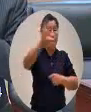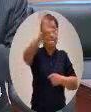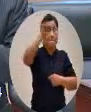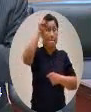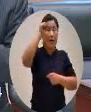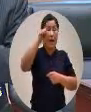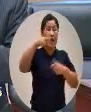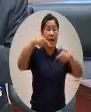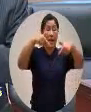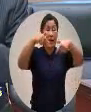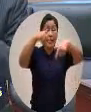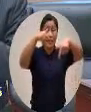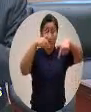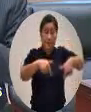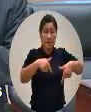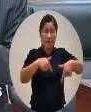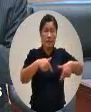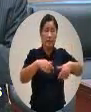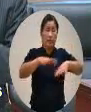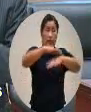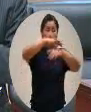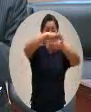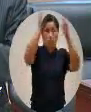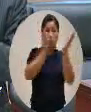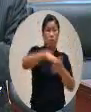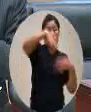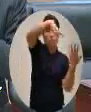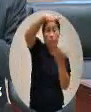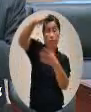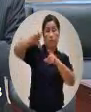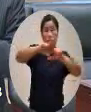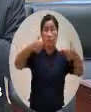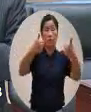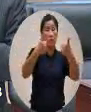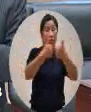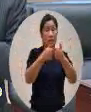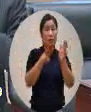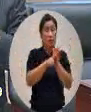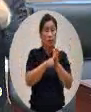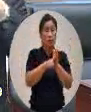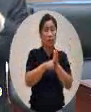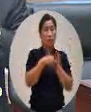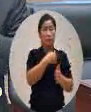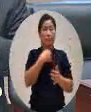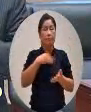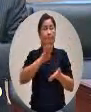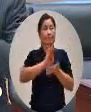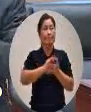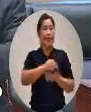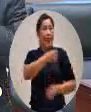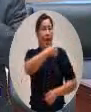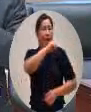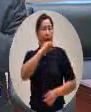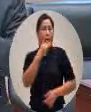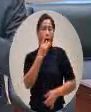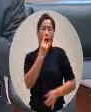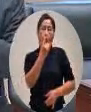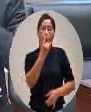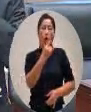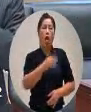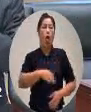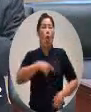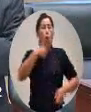這個EICLE的這個全世界的大會然後甚至我們鼓勵他用台語這樣那邊做演講說我們這裡